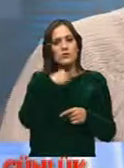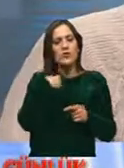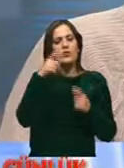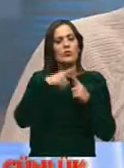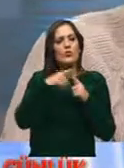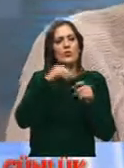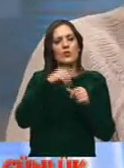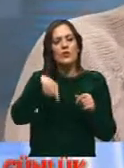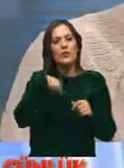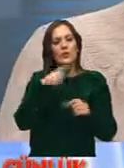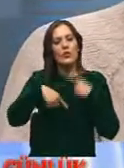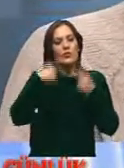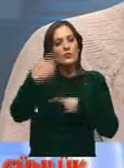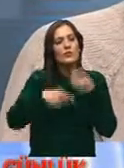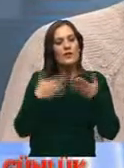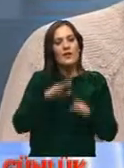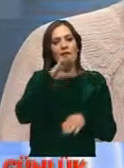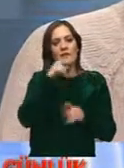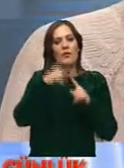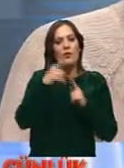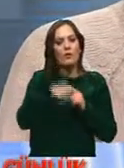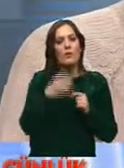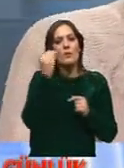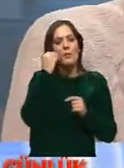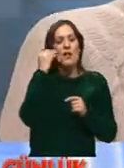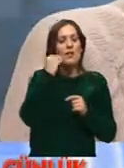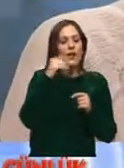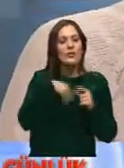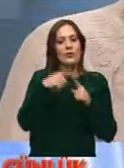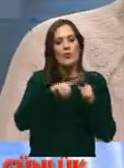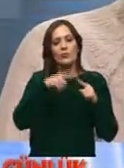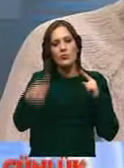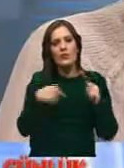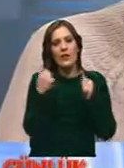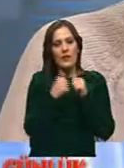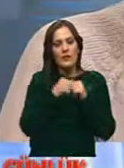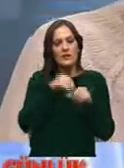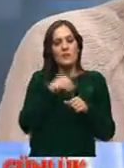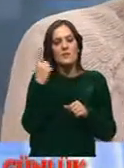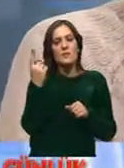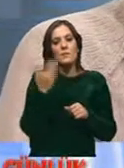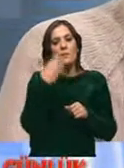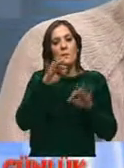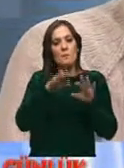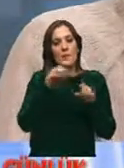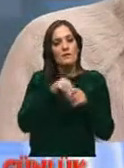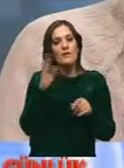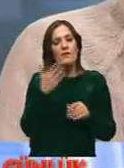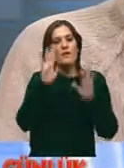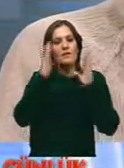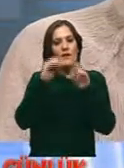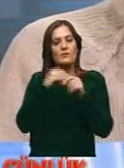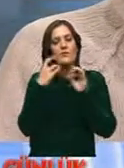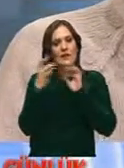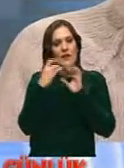türküler. Ve de bunlar kuşaklar arası. Yani dede ile torun ya da babaanne ile anneanne ile torun arasında mesela bilgisayar veya